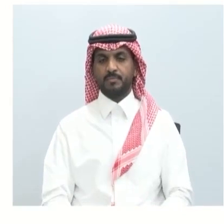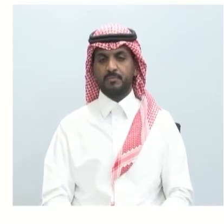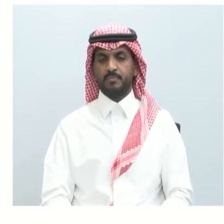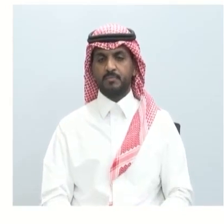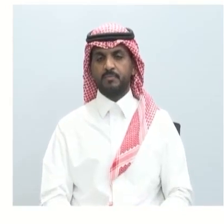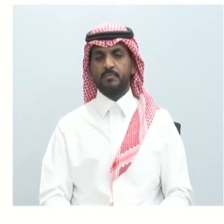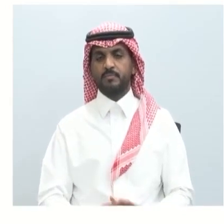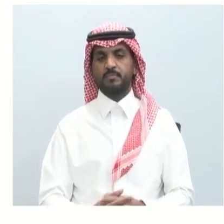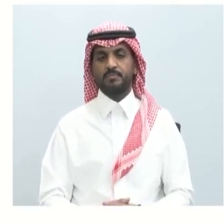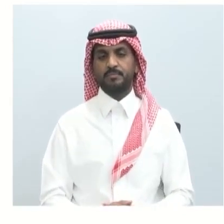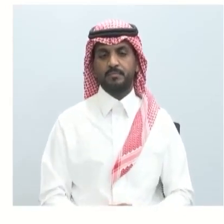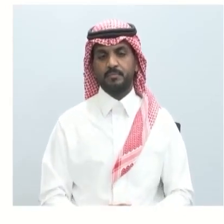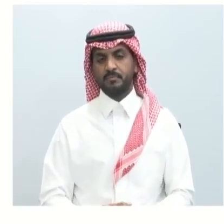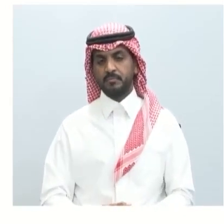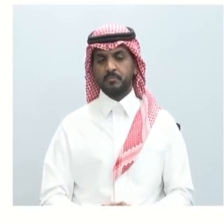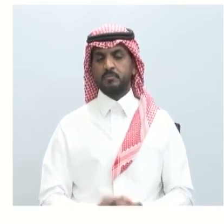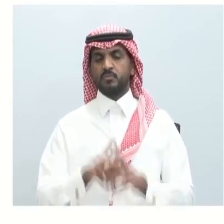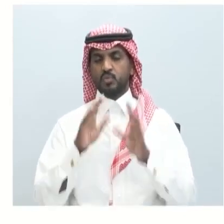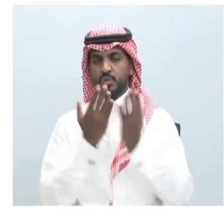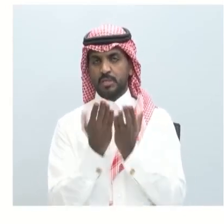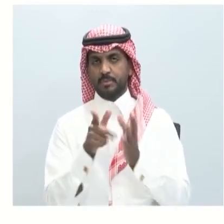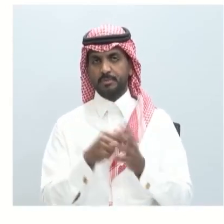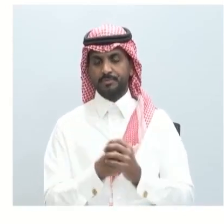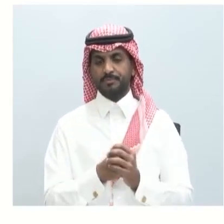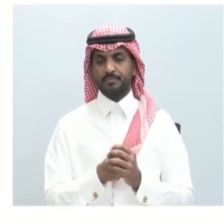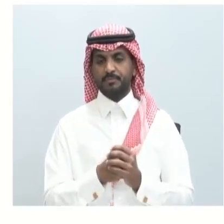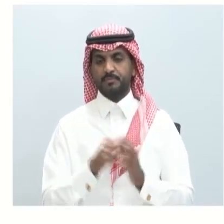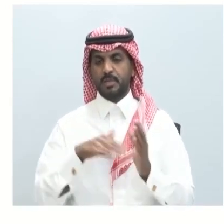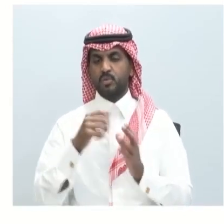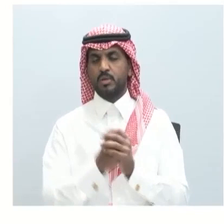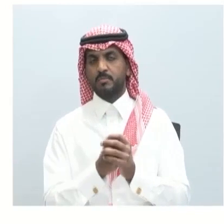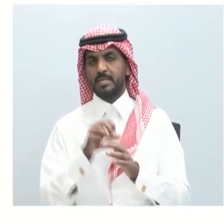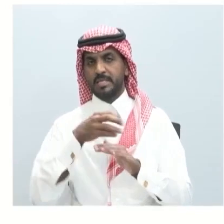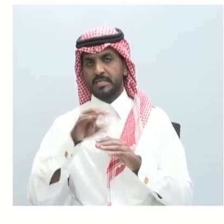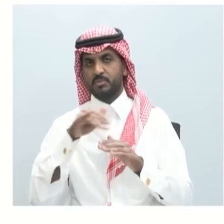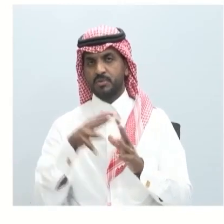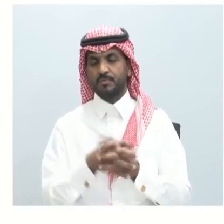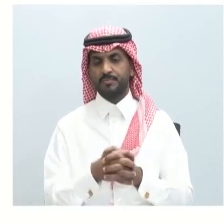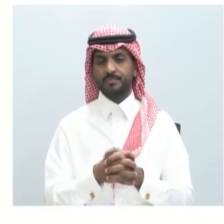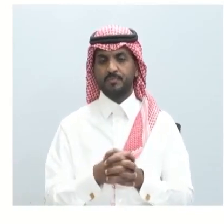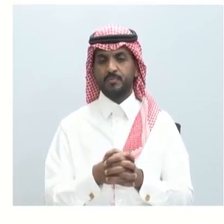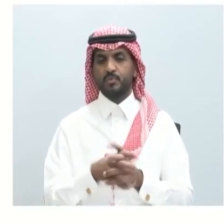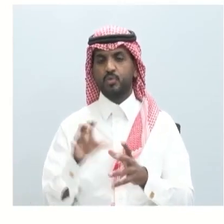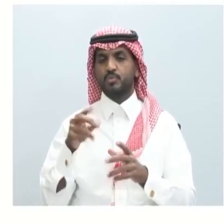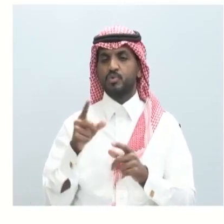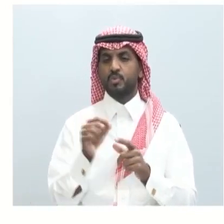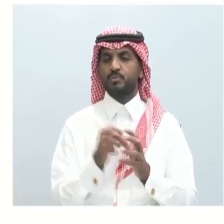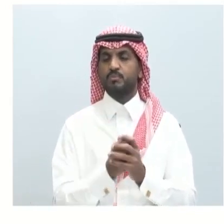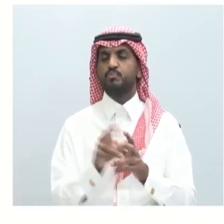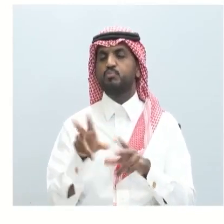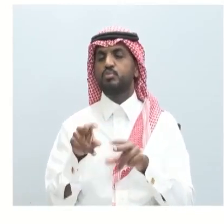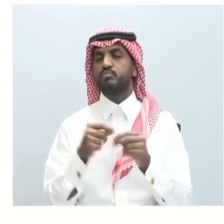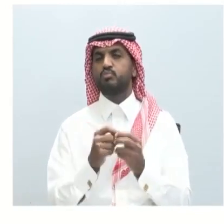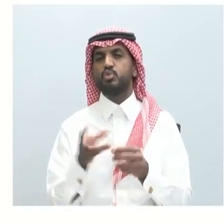البعض هنا يظهر لنا الكتاب المرحله الاولى من انقسام المنصف نشاهد هنا كروموسوم او كروموسومات